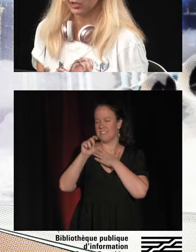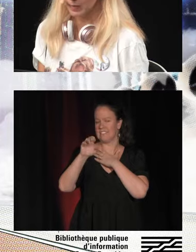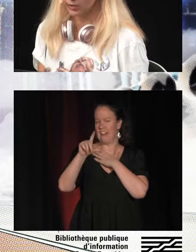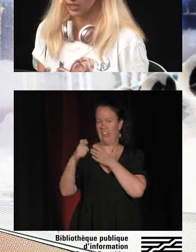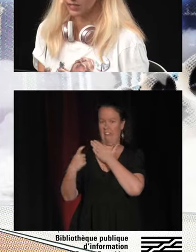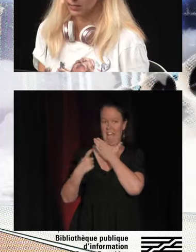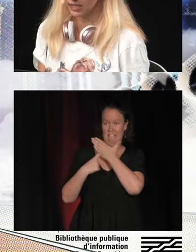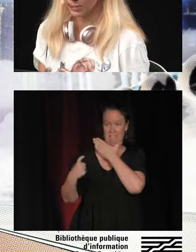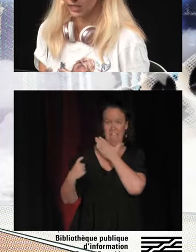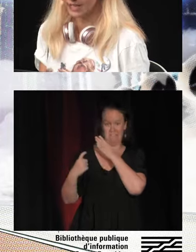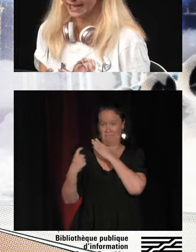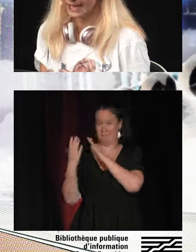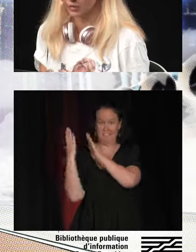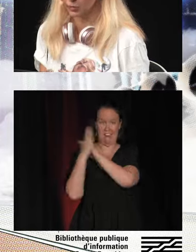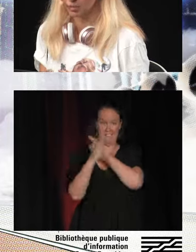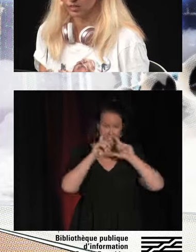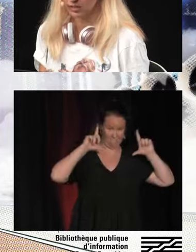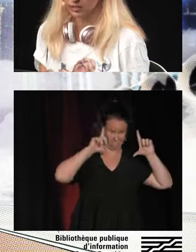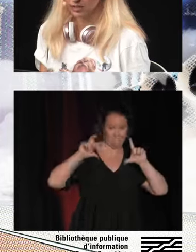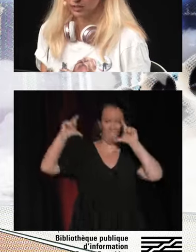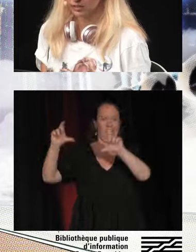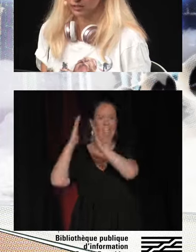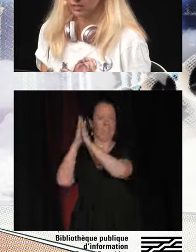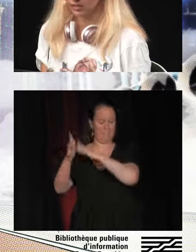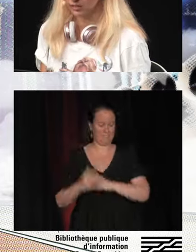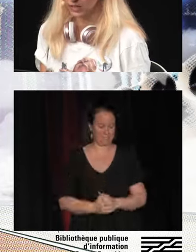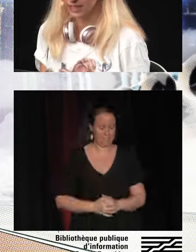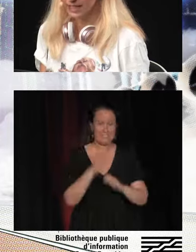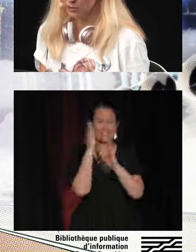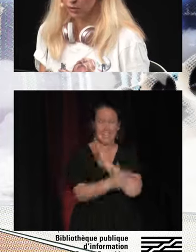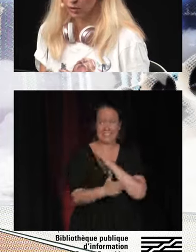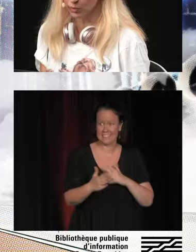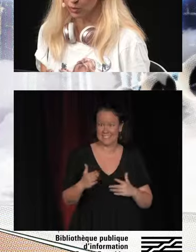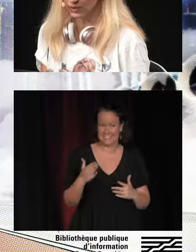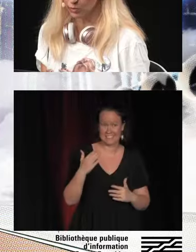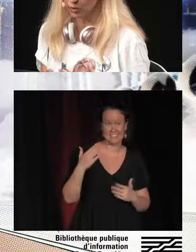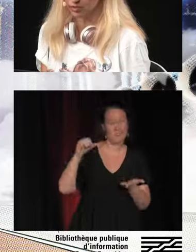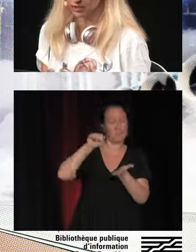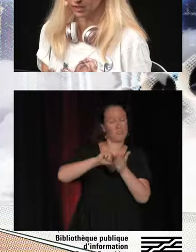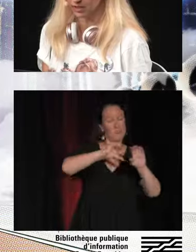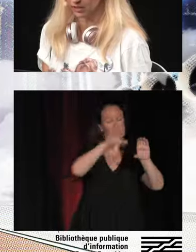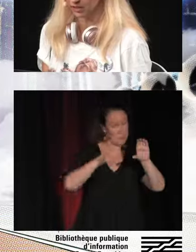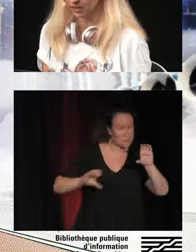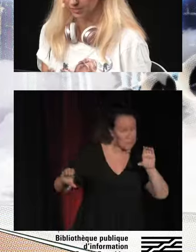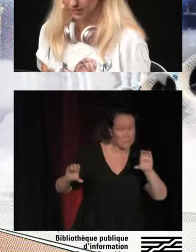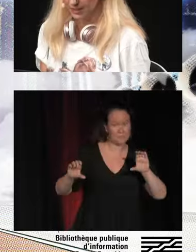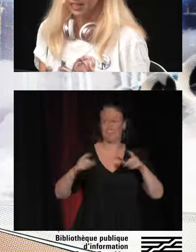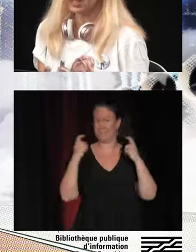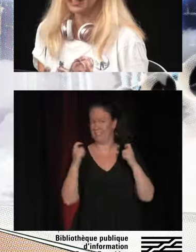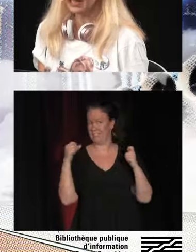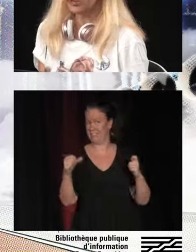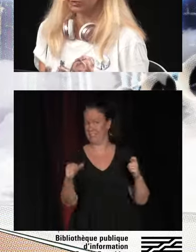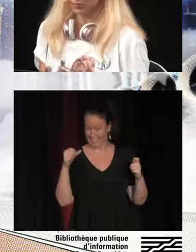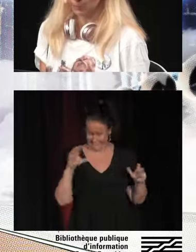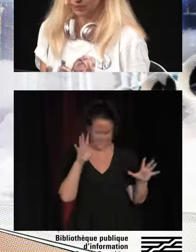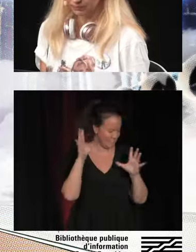Et j'espère que votre live était bien. On est en direct, oh mon dieu. On est en direct du centre Pompidou. Oh là là.